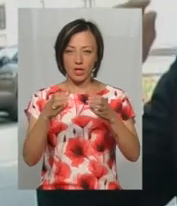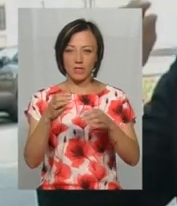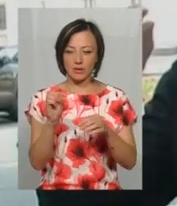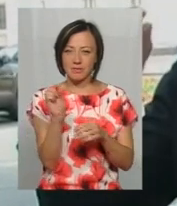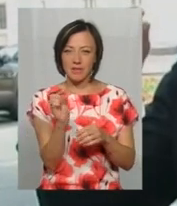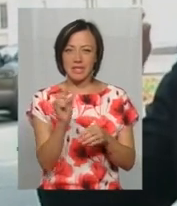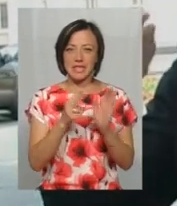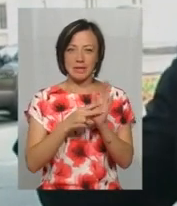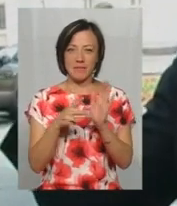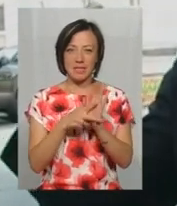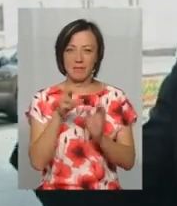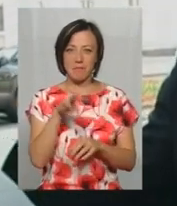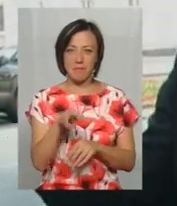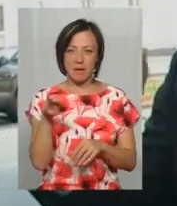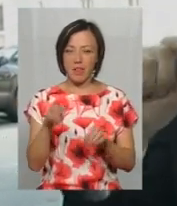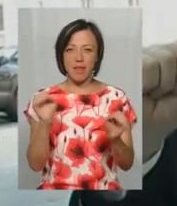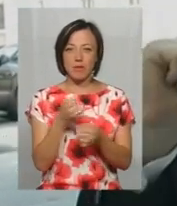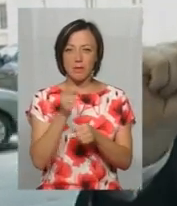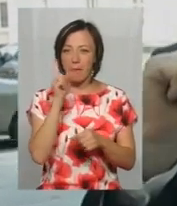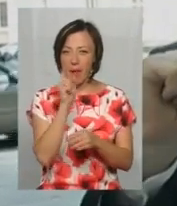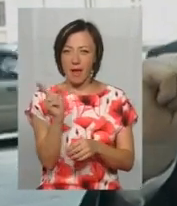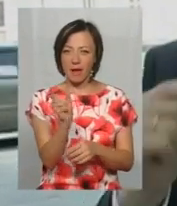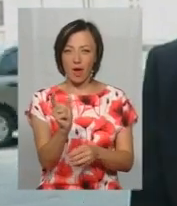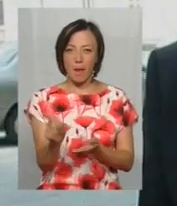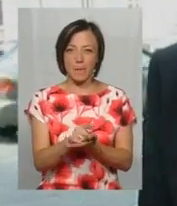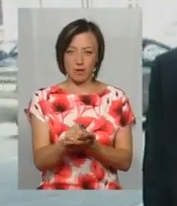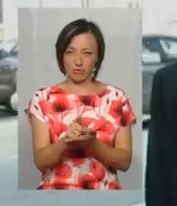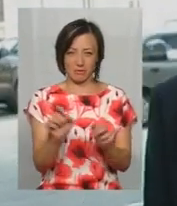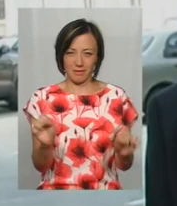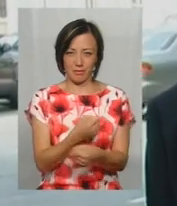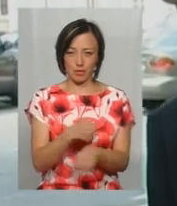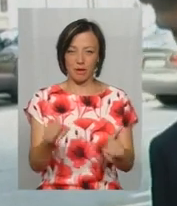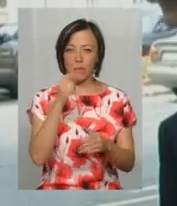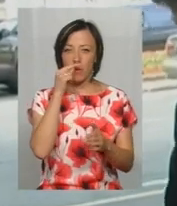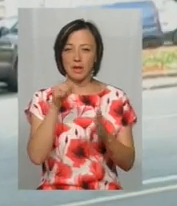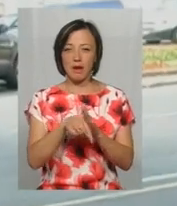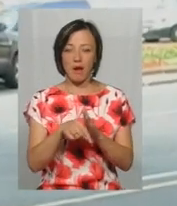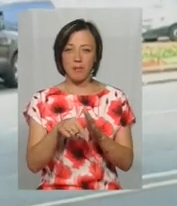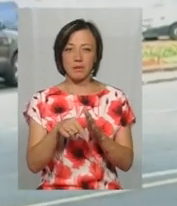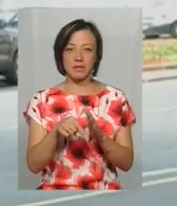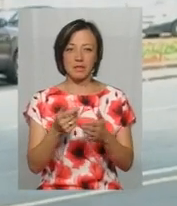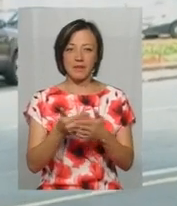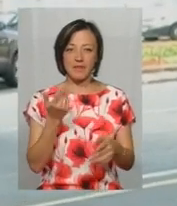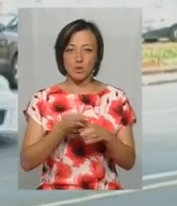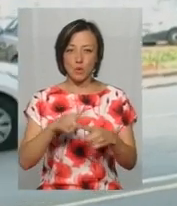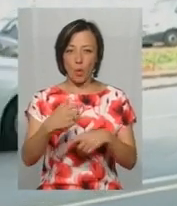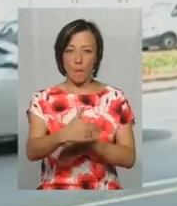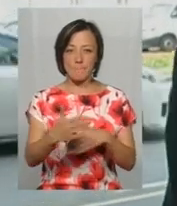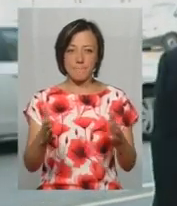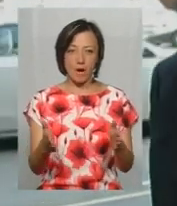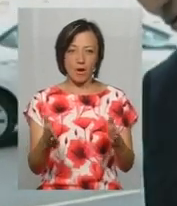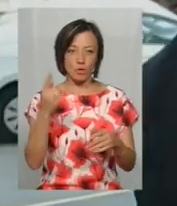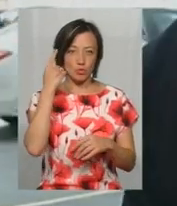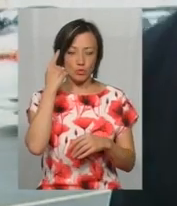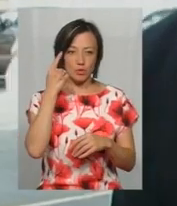7-8 мм. Це неможливо навіть для маленької мишки. Потрапити від цього баку, я так